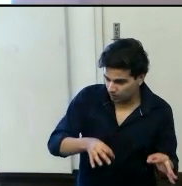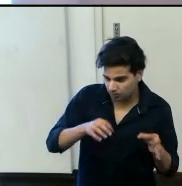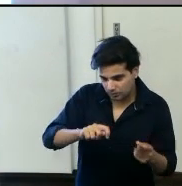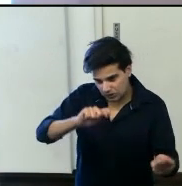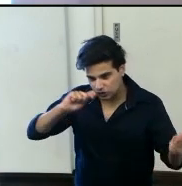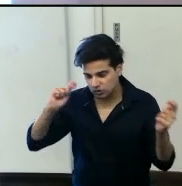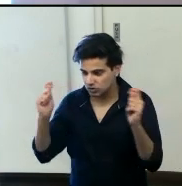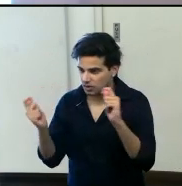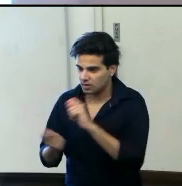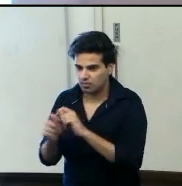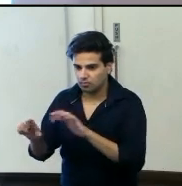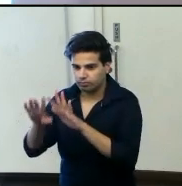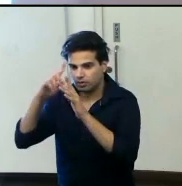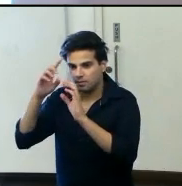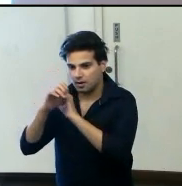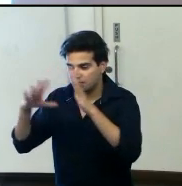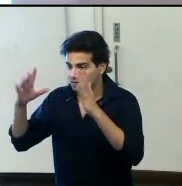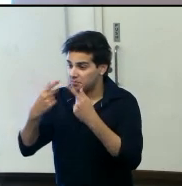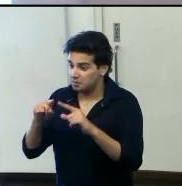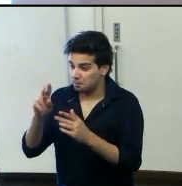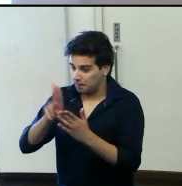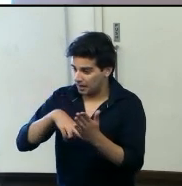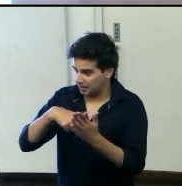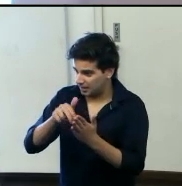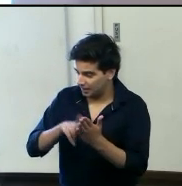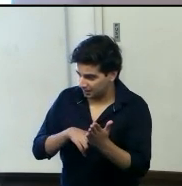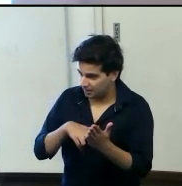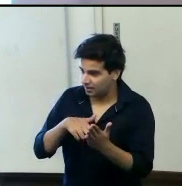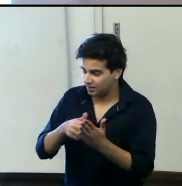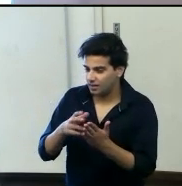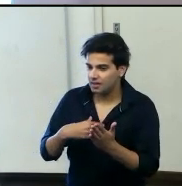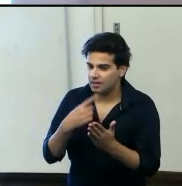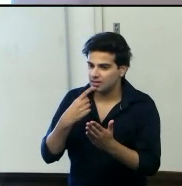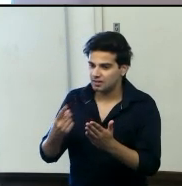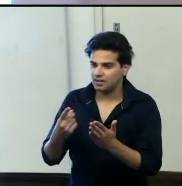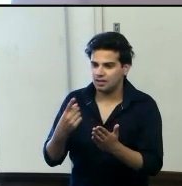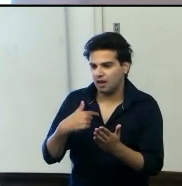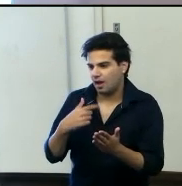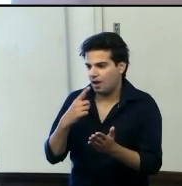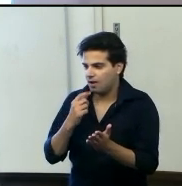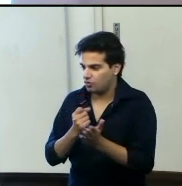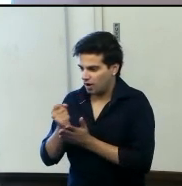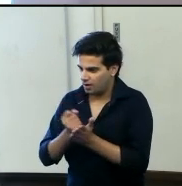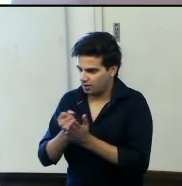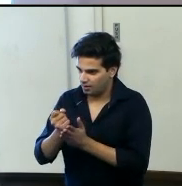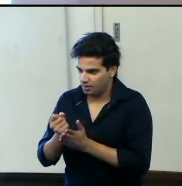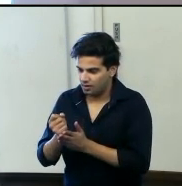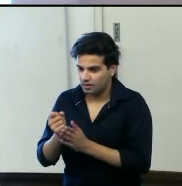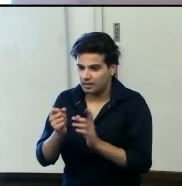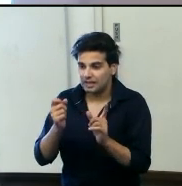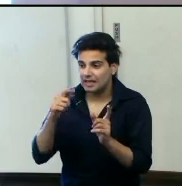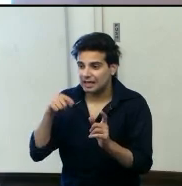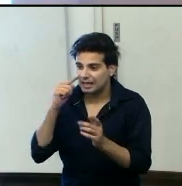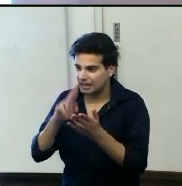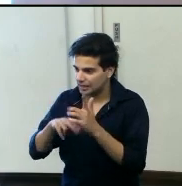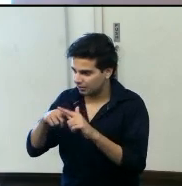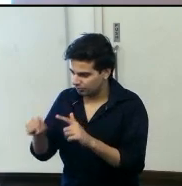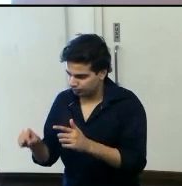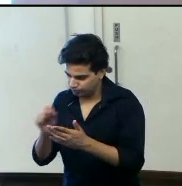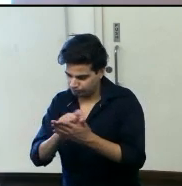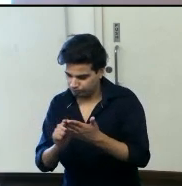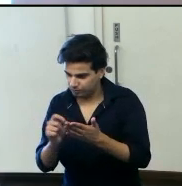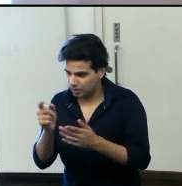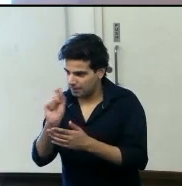it. But painting ಮಾಡಬೇಕಾದ್ರೆ, and let's say I write Raksha in ink and in